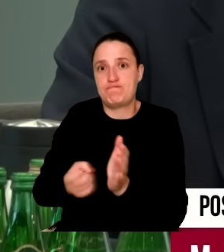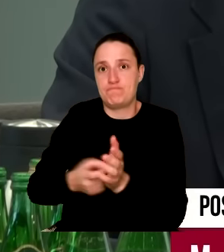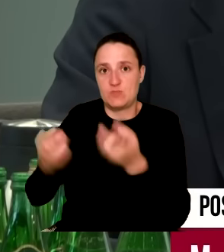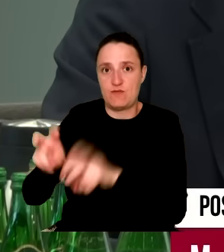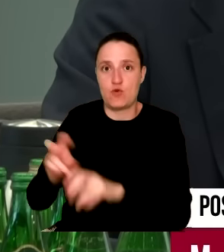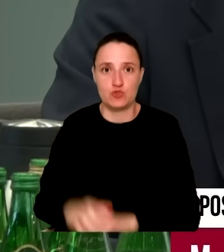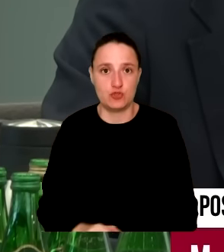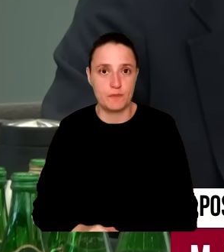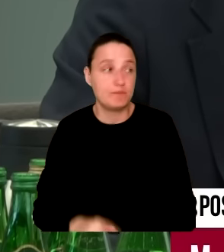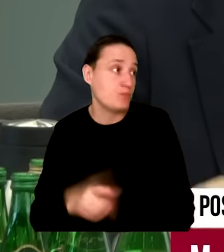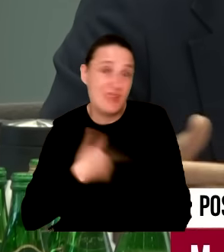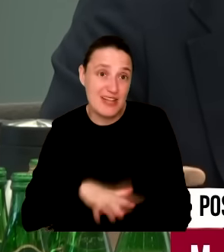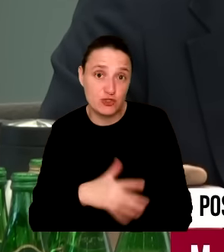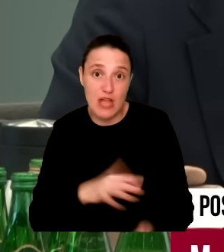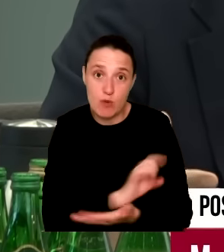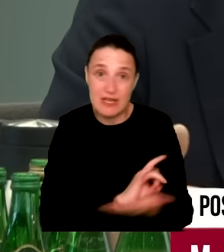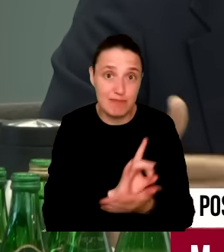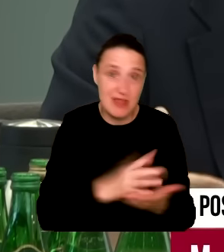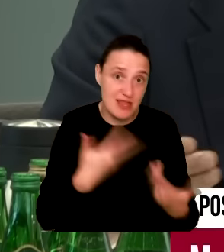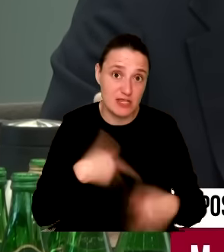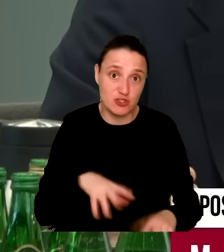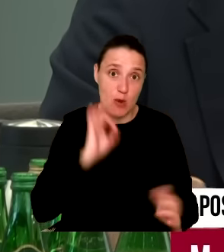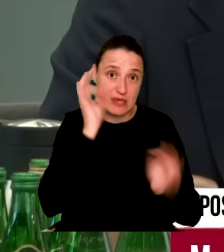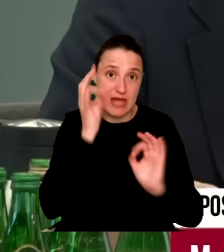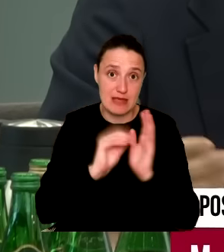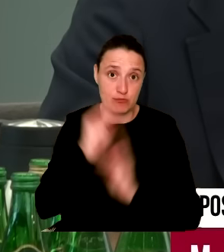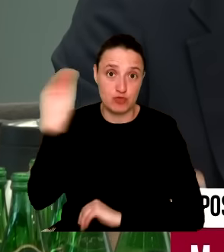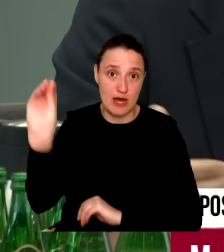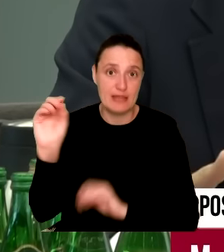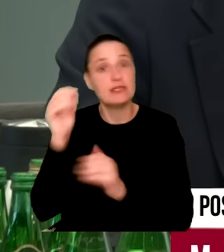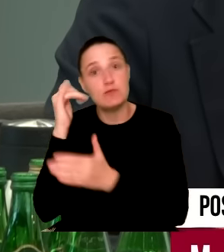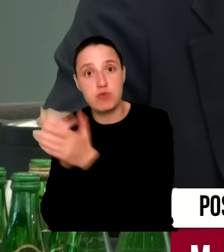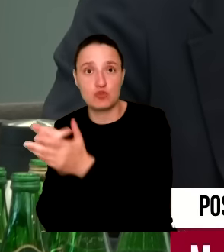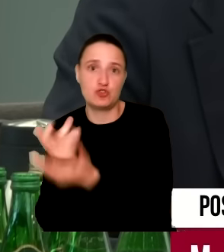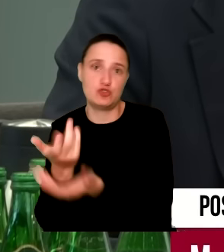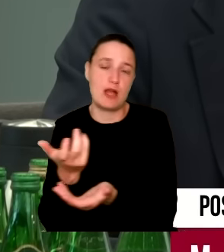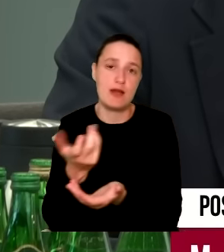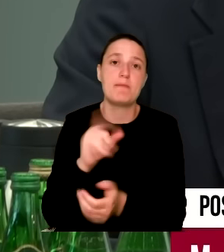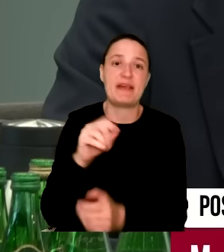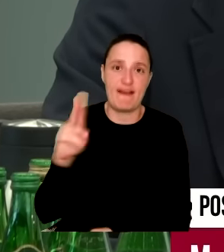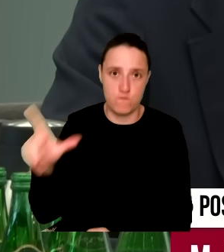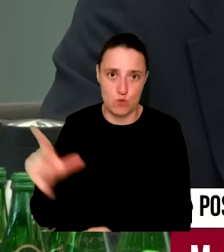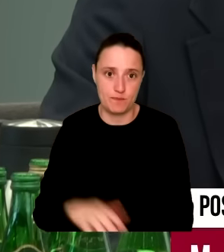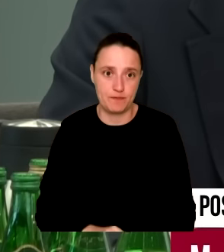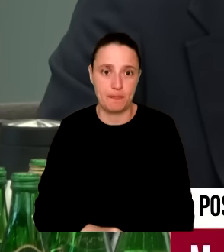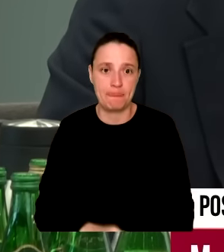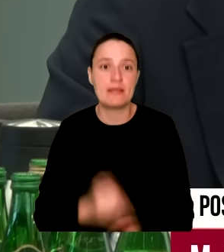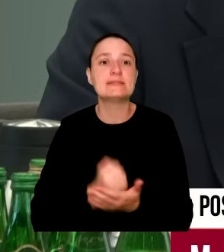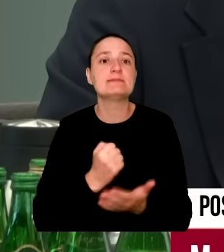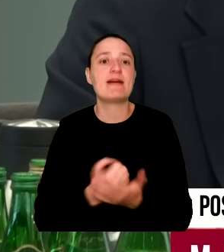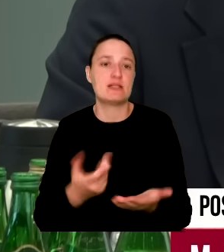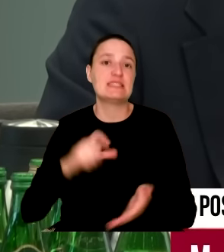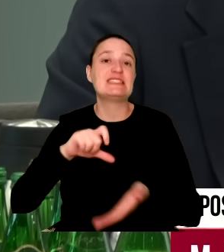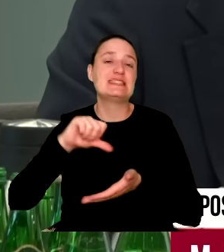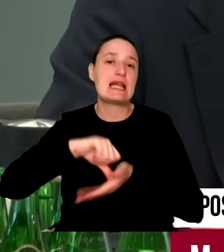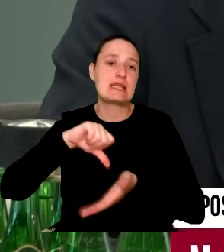Polskiej A jeśli chodzi o problemy z konstruowaniem Centralnej bazy wyborczej to Trudno mi teraz powiedzieć